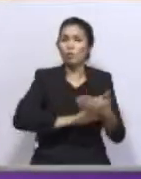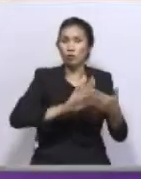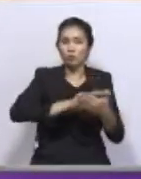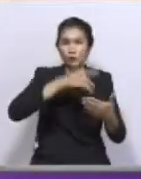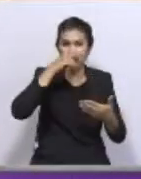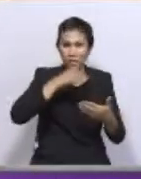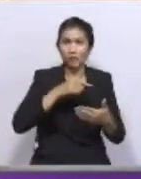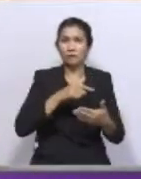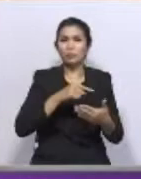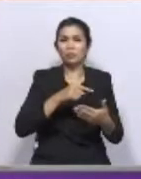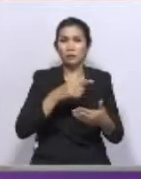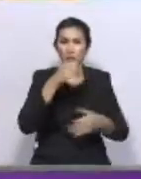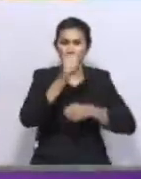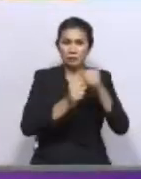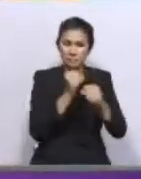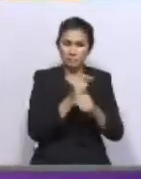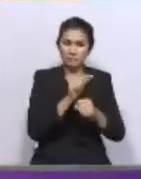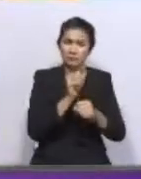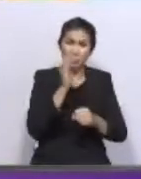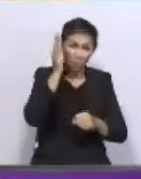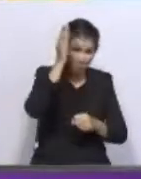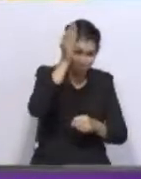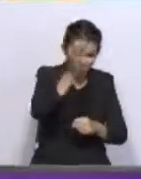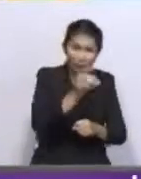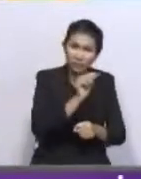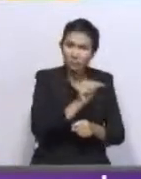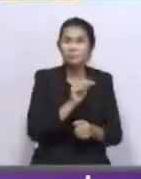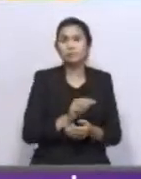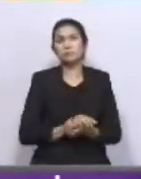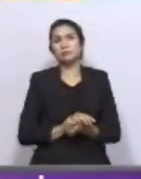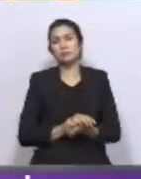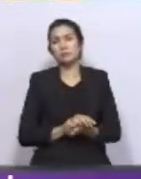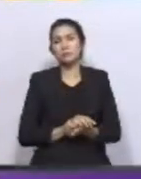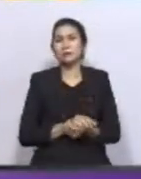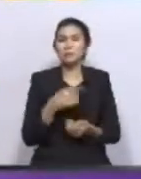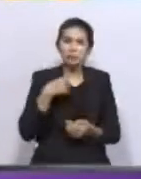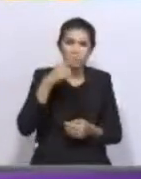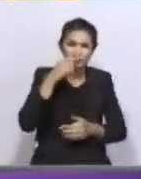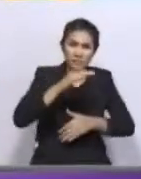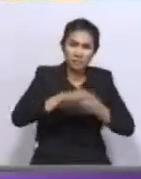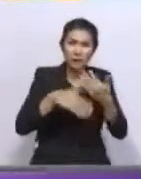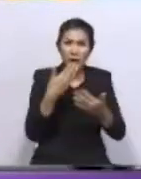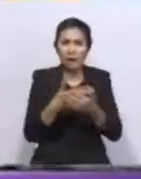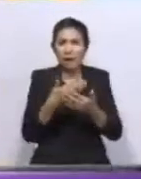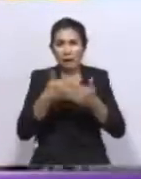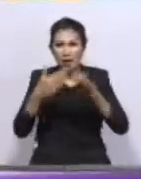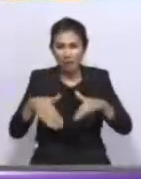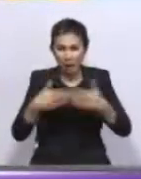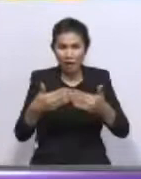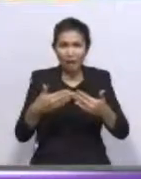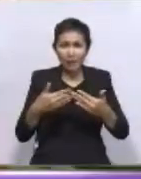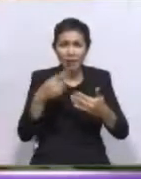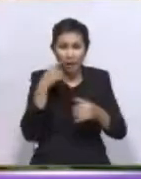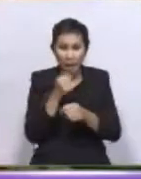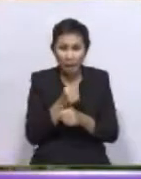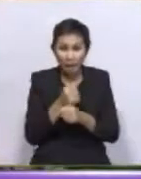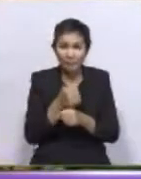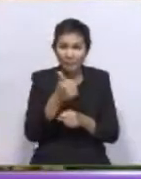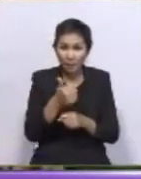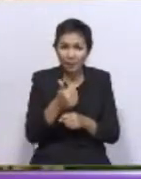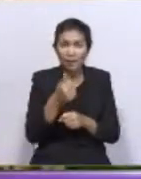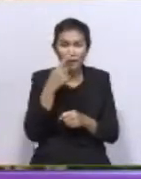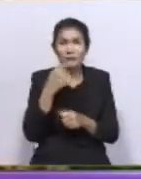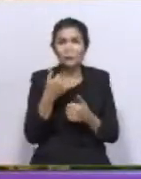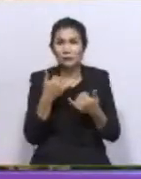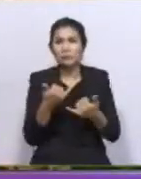ระยะช่วง20ปีต่อไปนะครับการที่จะขยับรายได้ของเราเพิ่มขึ้นไปได้นะครับโดยที่ต้องมี